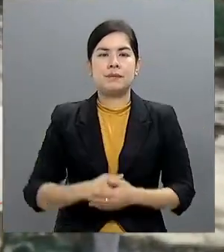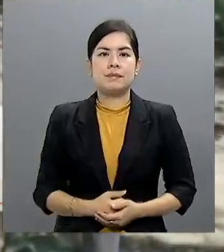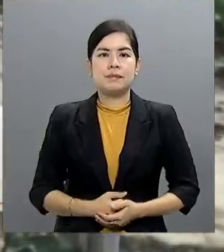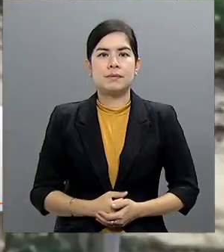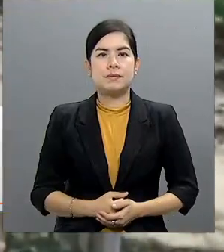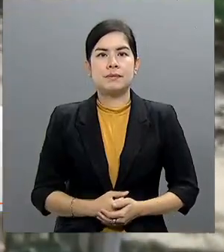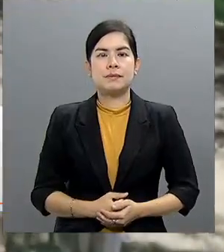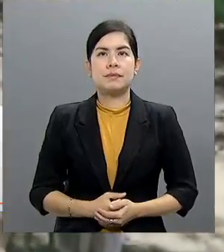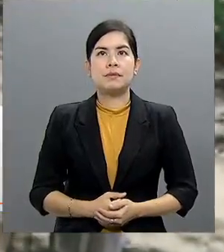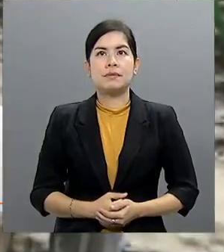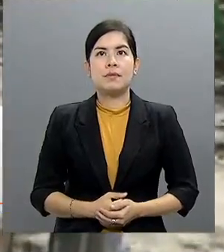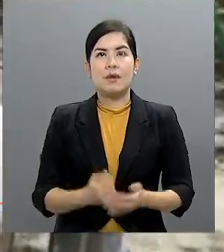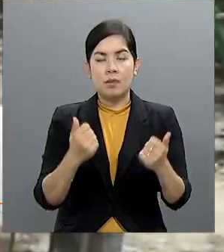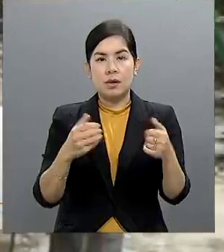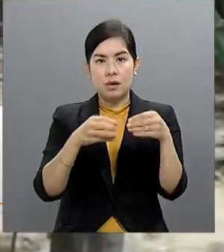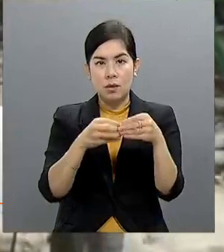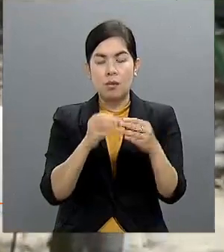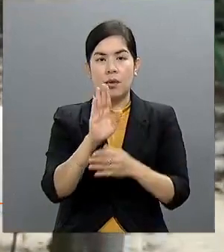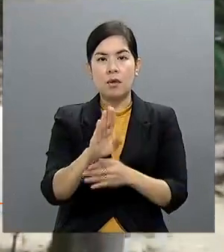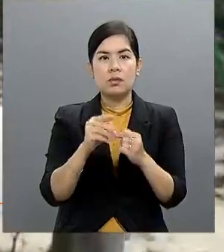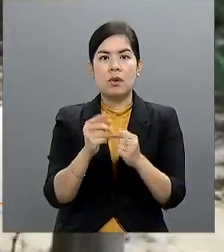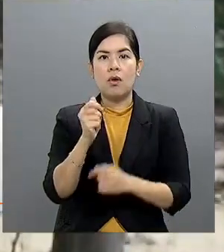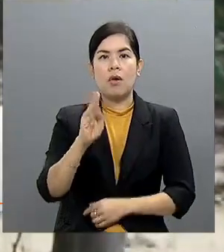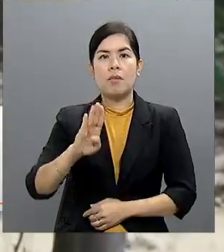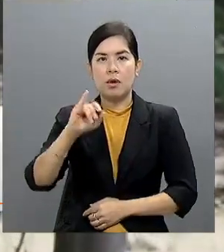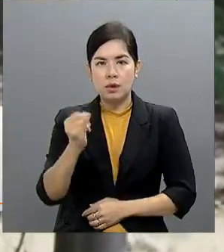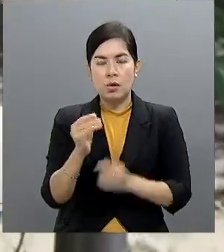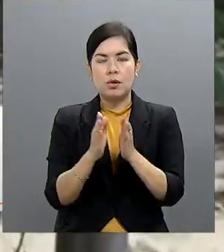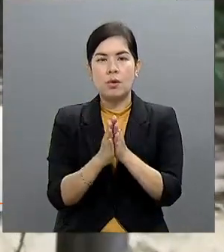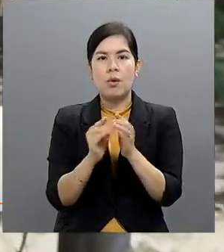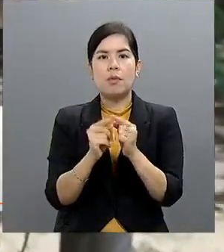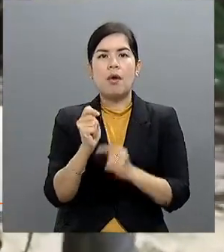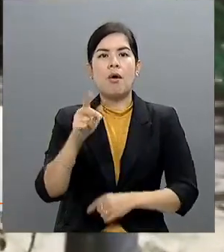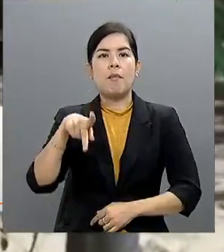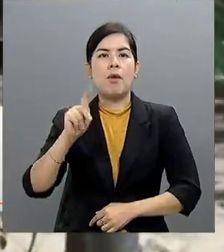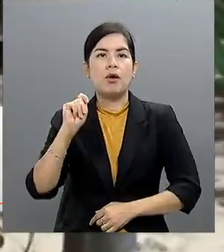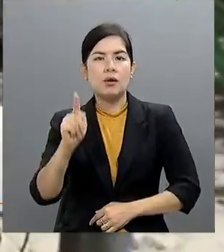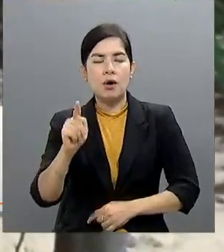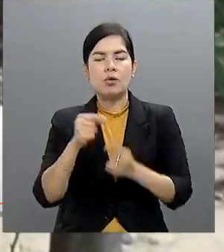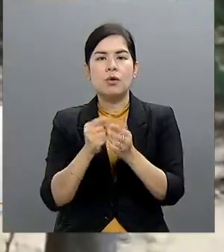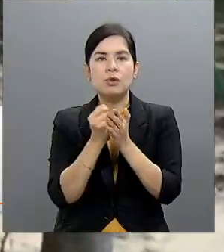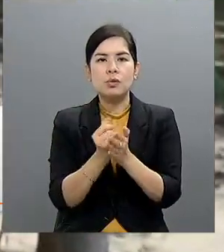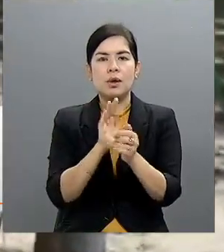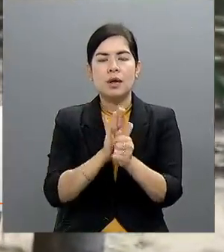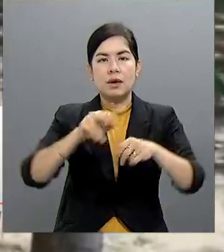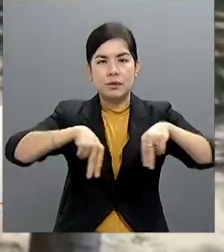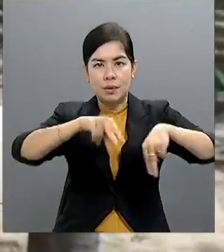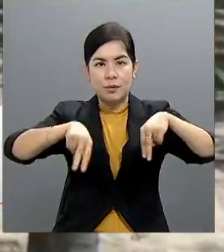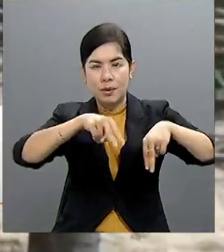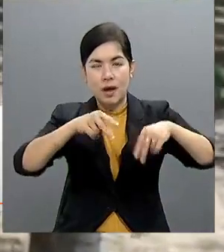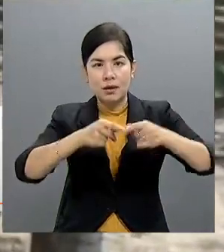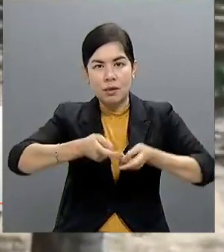ององค์การบริหารส่วนจังหวัดพิจิตรและองค์กรปกครองท้องถิ่นที่ใกล้เคียงอยู่ระแวกนี้ก็มาช่วยทำความสะอาดวัดนะ